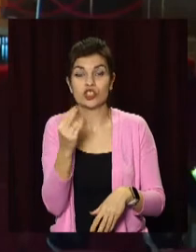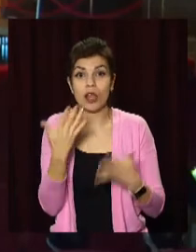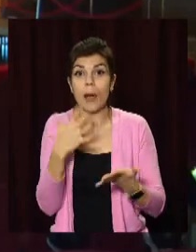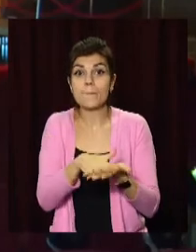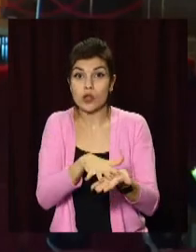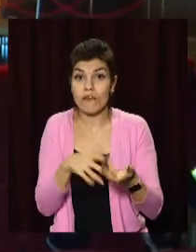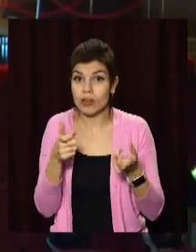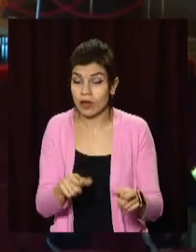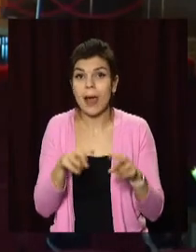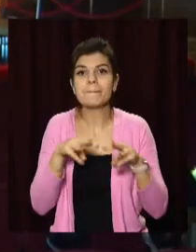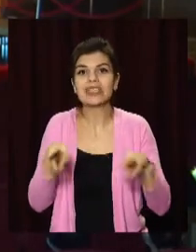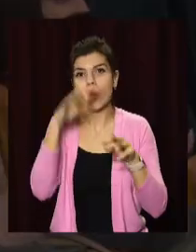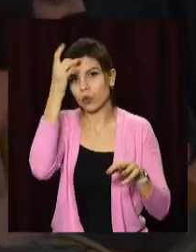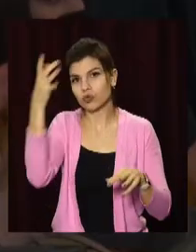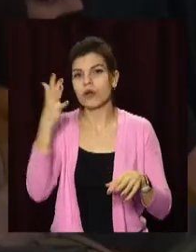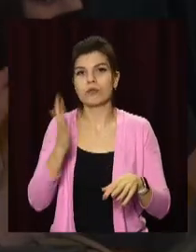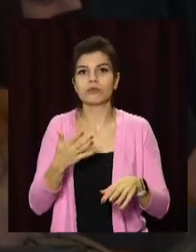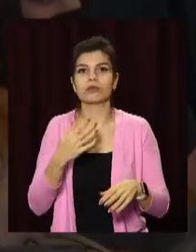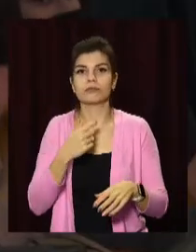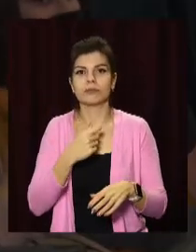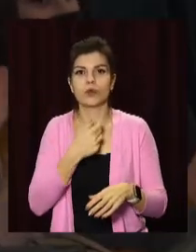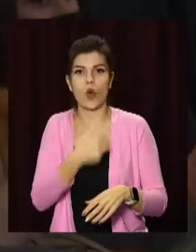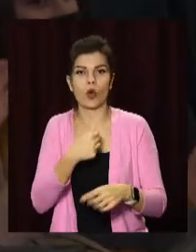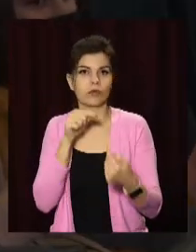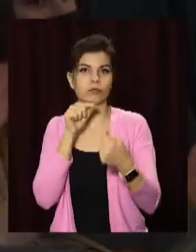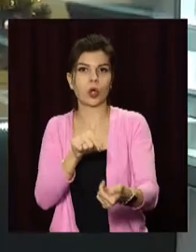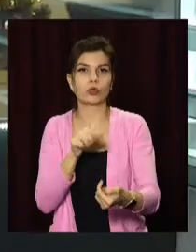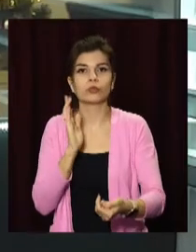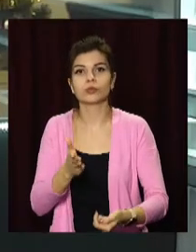січня, Міністерство культури виступить категорично проти.